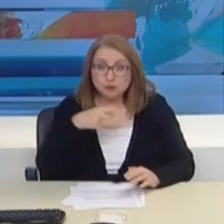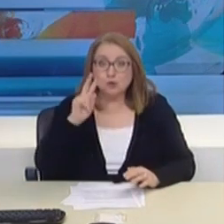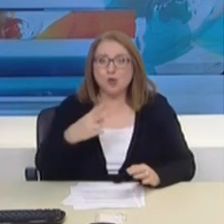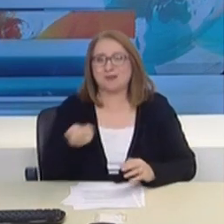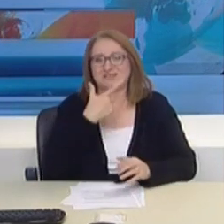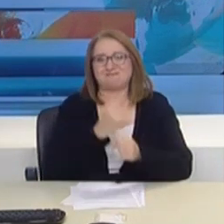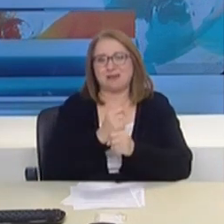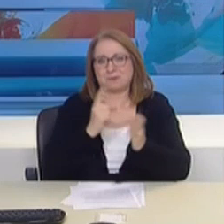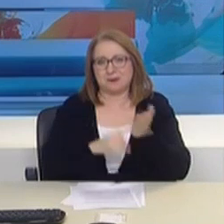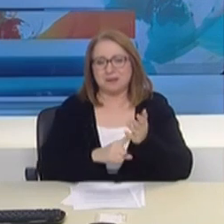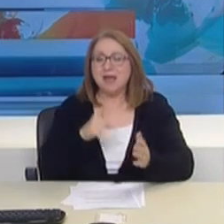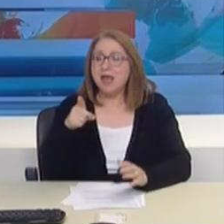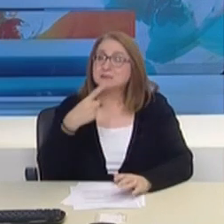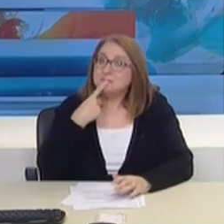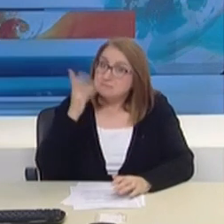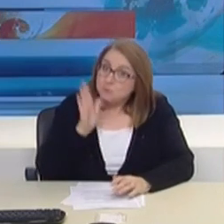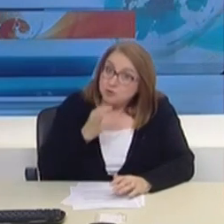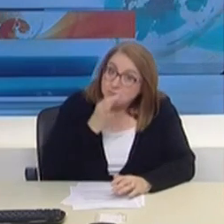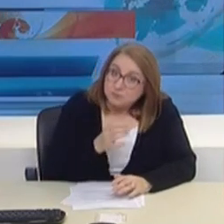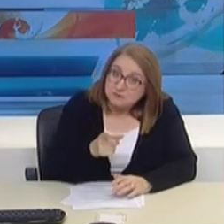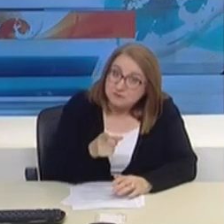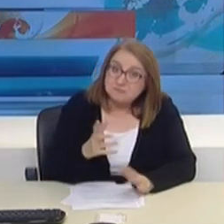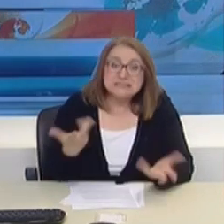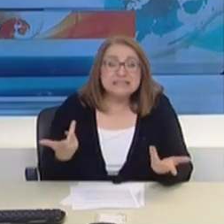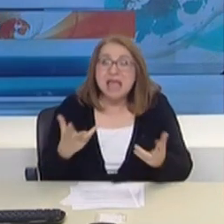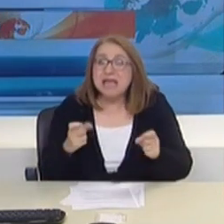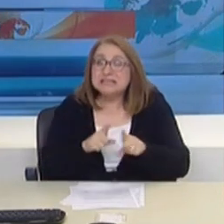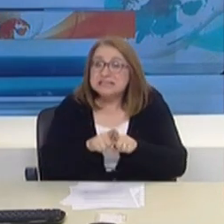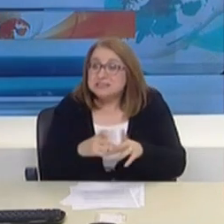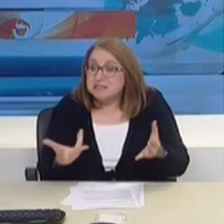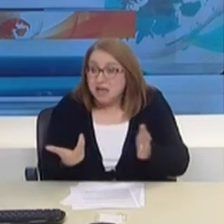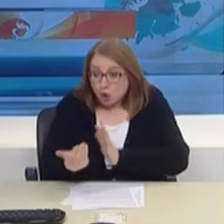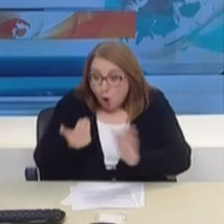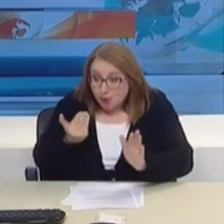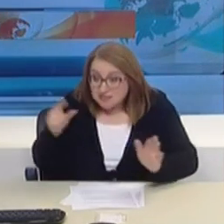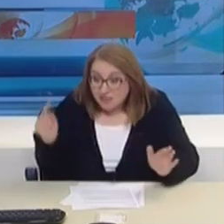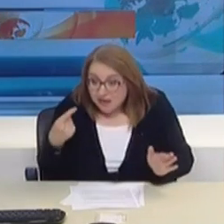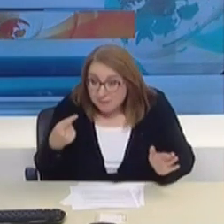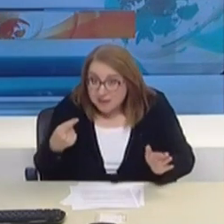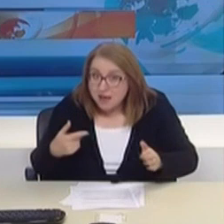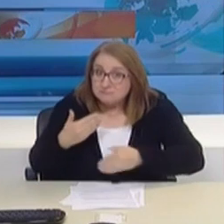ανάλογο και αν η όσο το δυνατόν πιο έγκαιρη χορήγηση θεραπείας καθορίζει και την καλή έκβαση του ασθενούς?